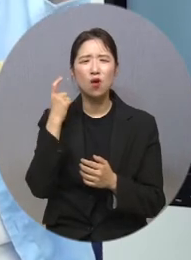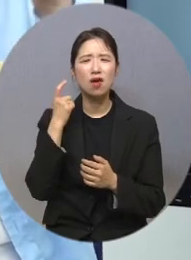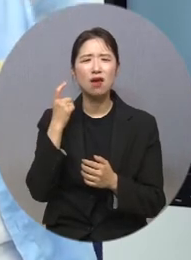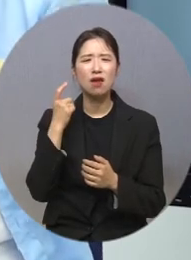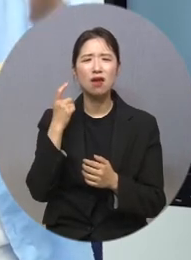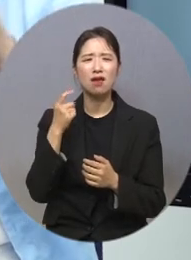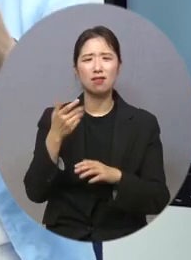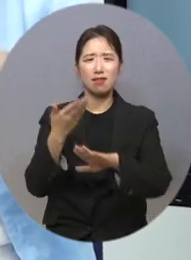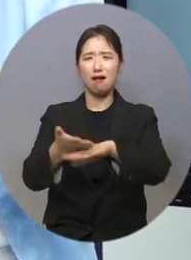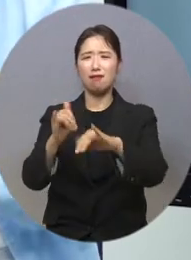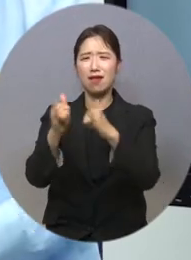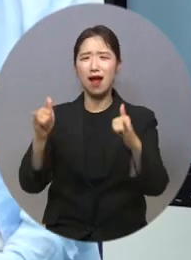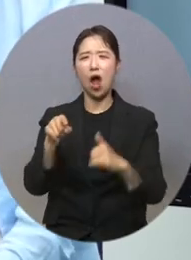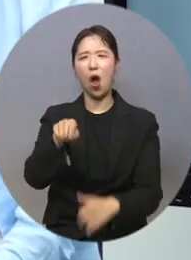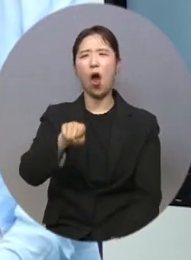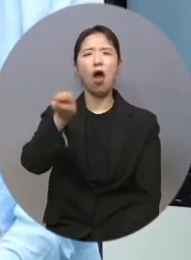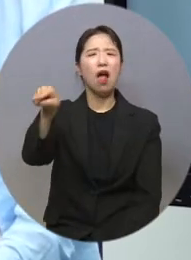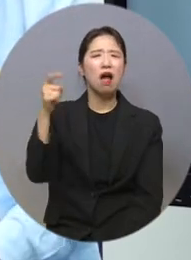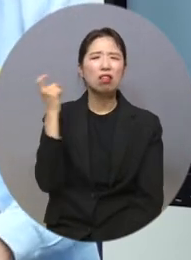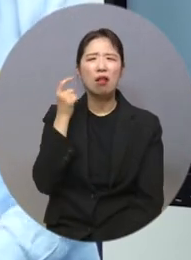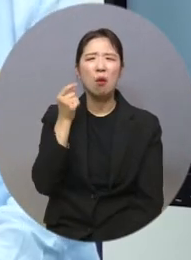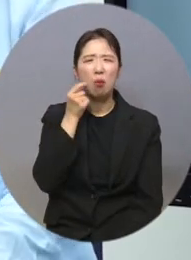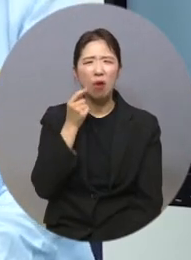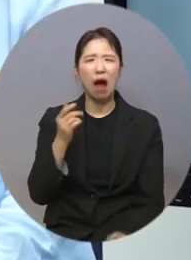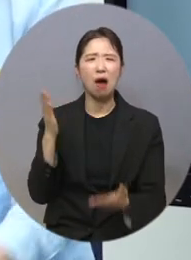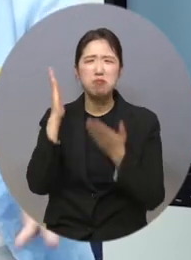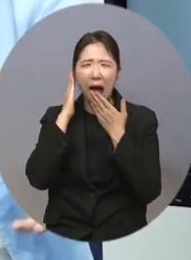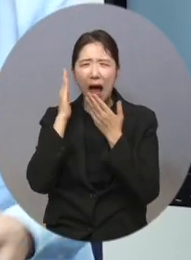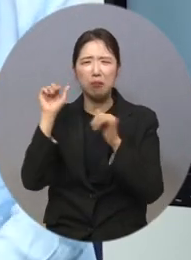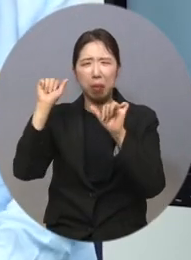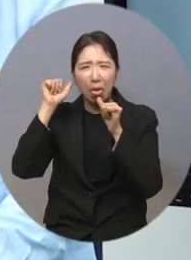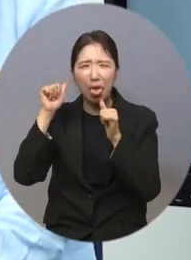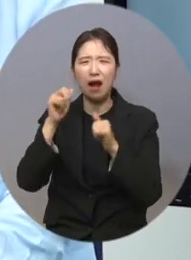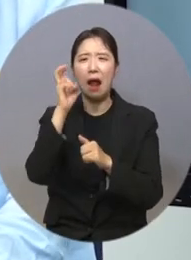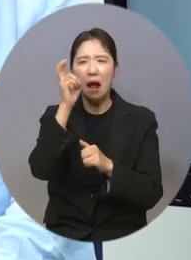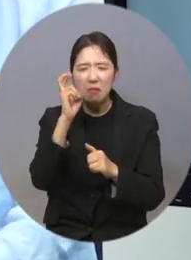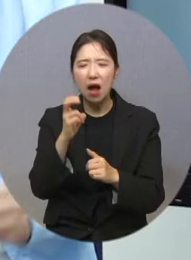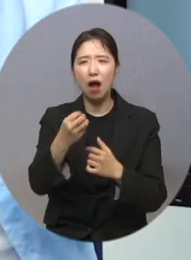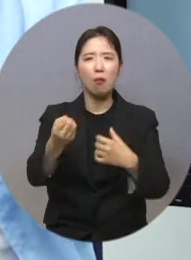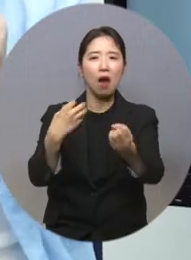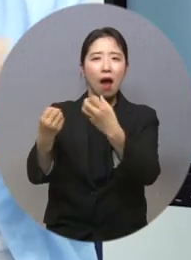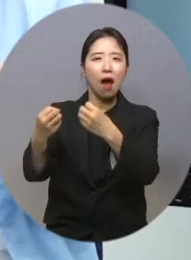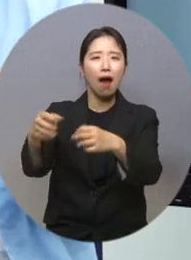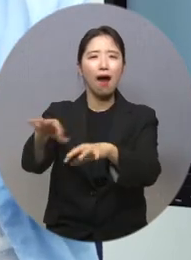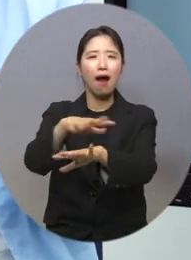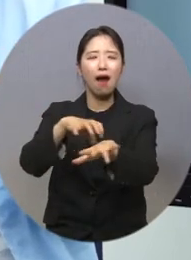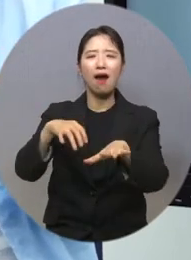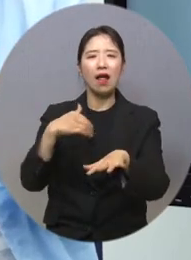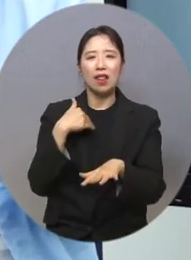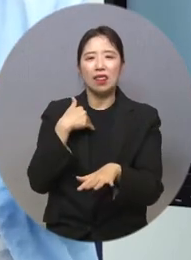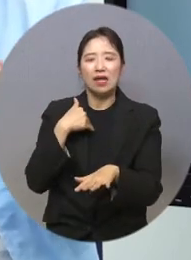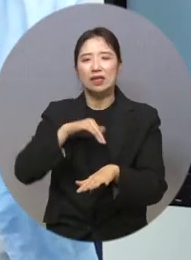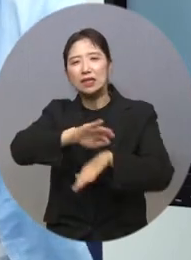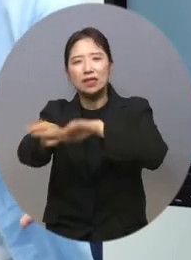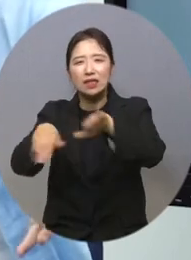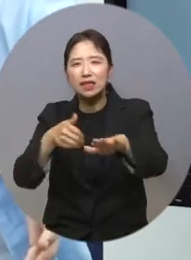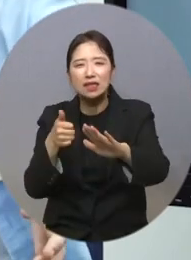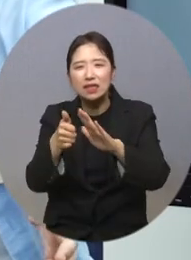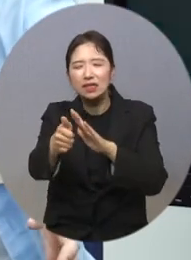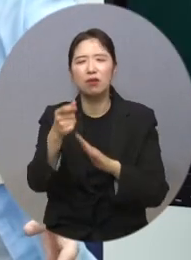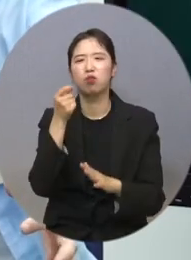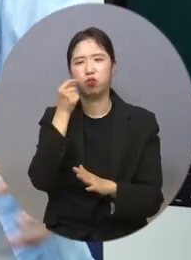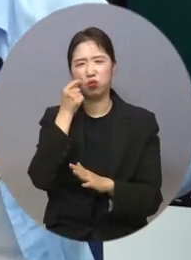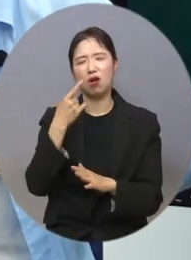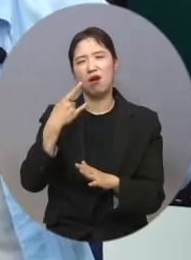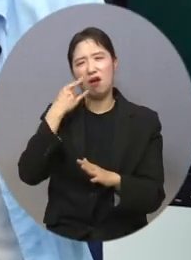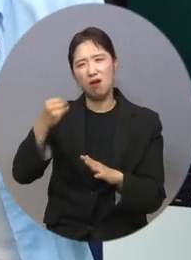그 소리가 막 크게 막 다른 사람들이 못 듣는갑다 이거 벙어리인가 봐 하면서 막 그렇게 이야기하는데 거기를 못 쫓아가가지고 엄마의